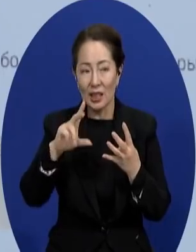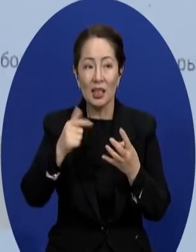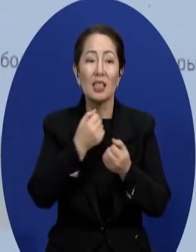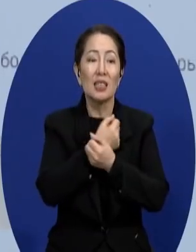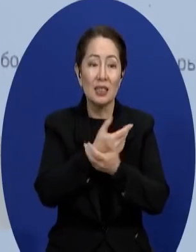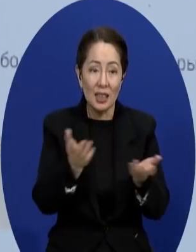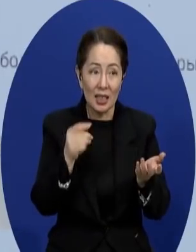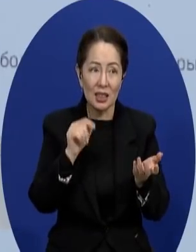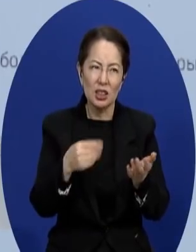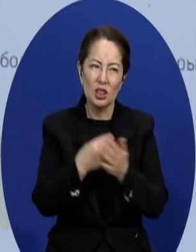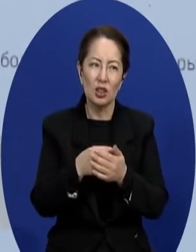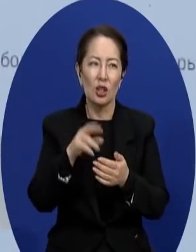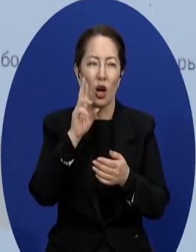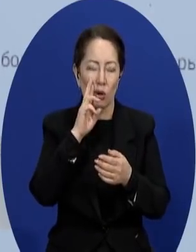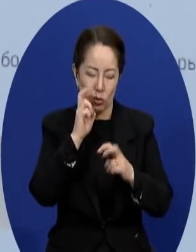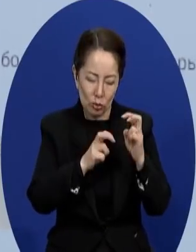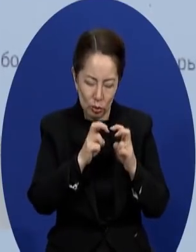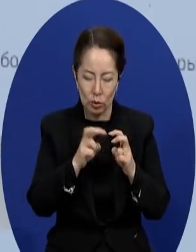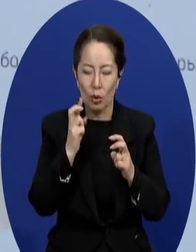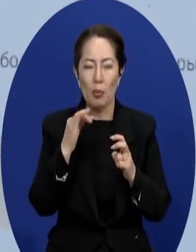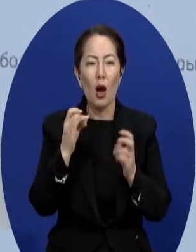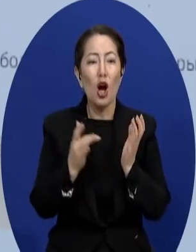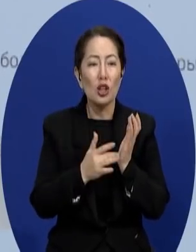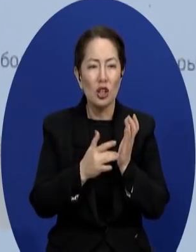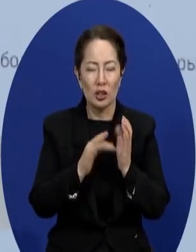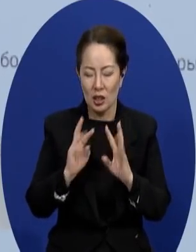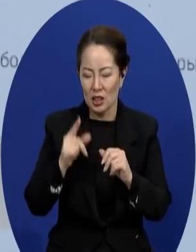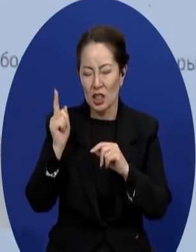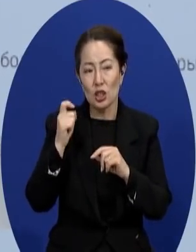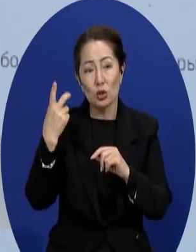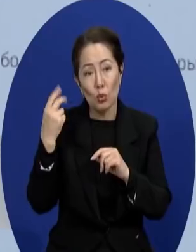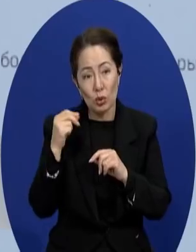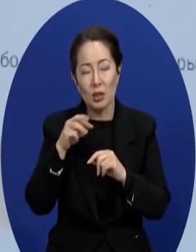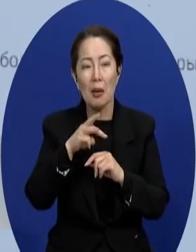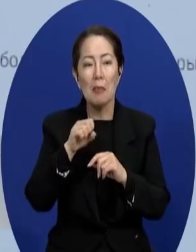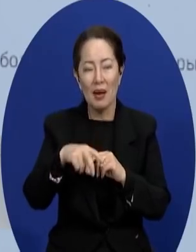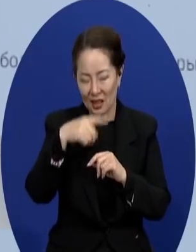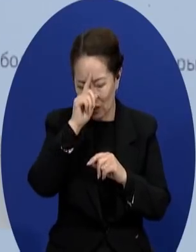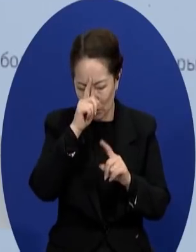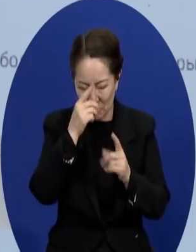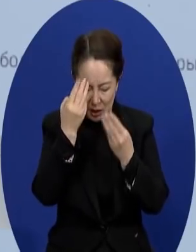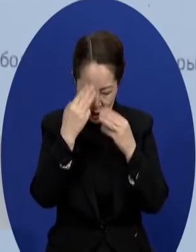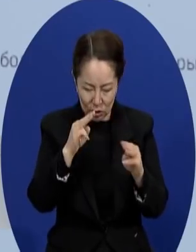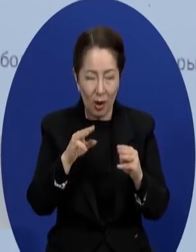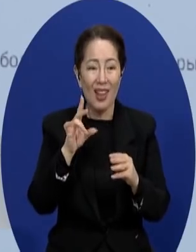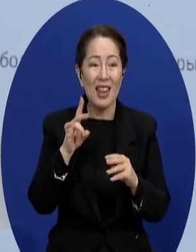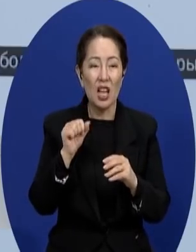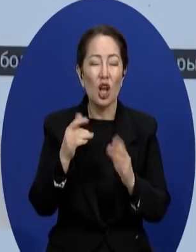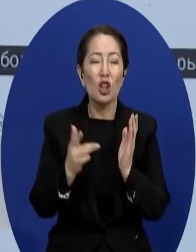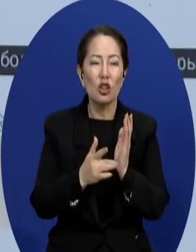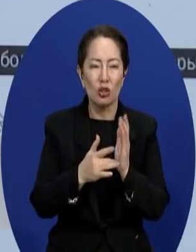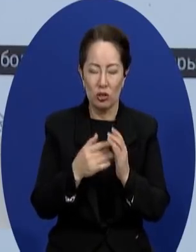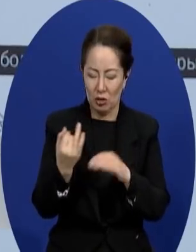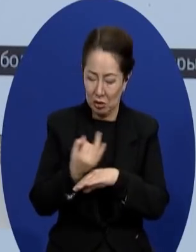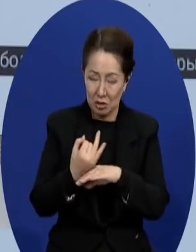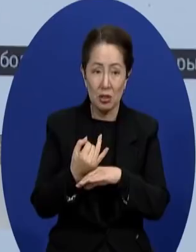байна. Тухайлбал хүнсний үйлдвэрлэл, биотехнологи, сэргээхт хэрчим хүч, малын эрүүл мэндийн шинжилгээ ухаан, нанотехнологи,